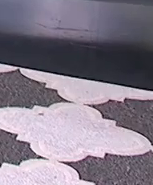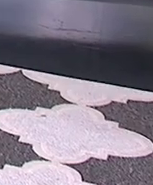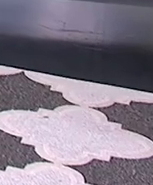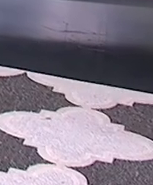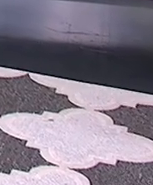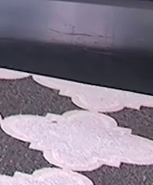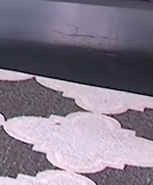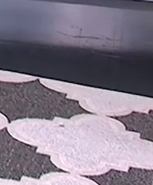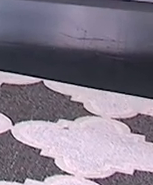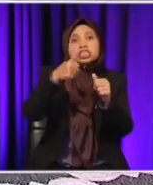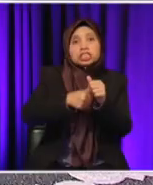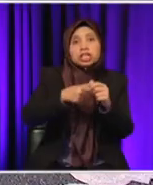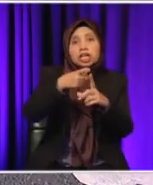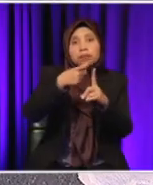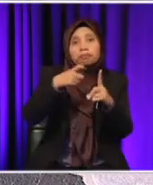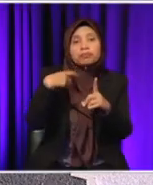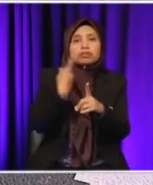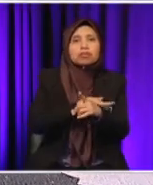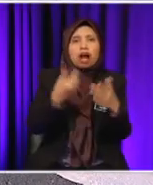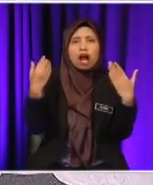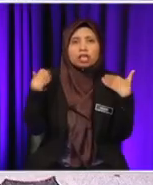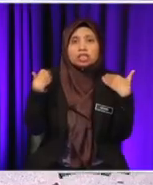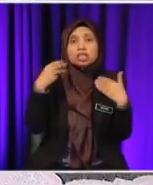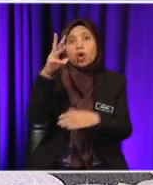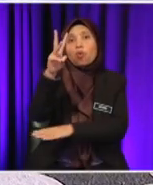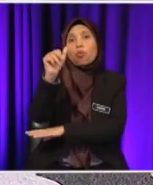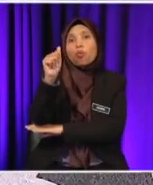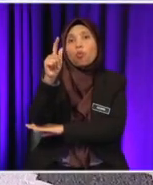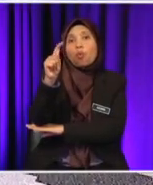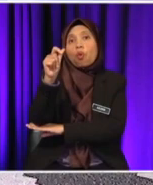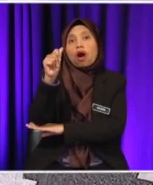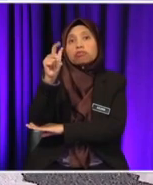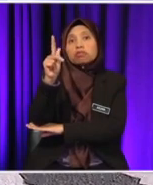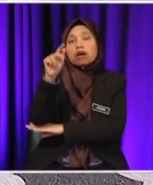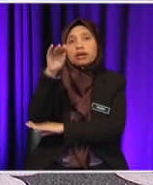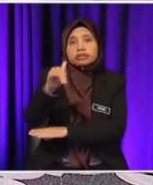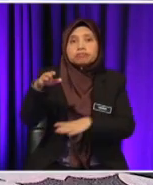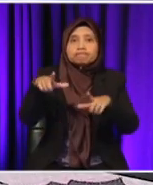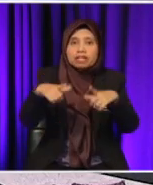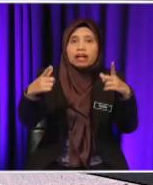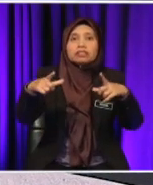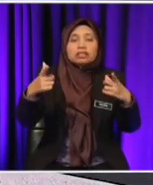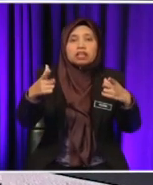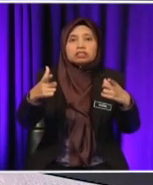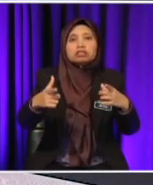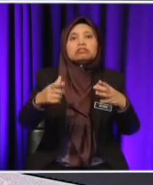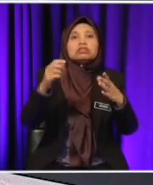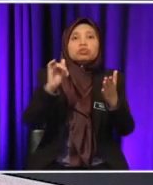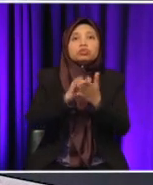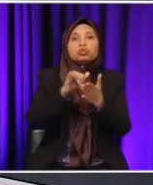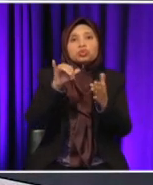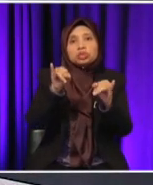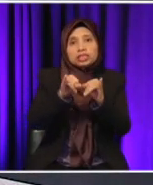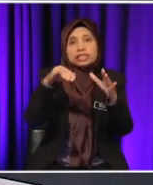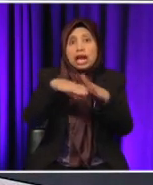setiap daripada kita ada watak dan perwatakan yang berbeda-beda begitu juga dalam sebuah cerpen jadi